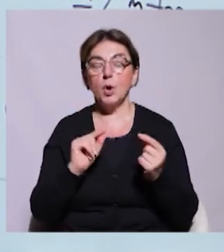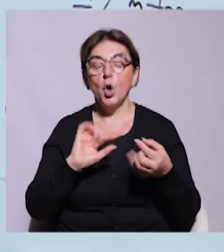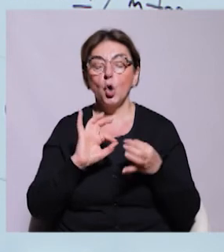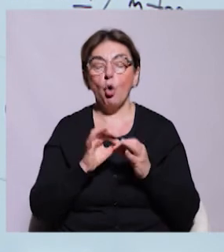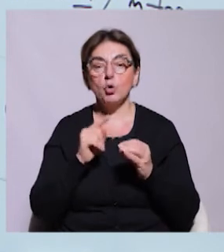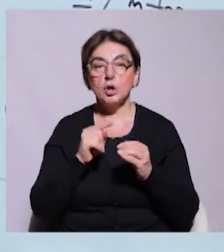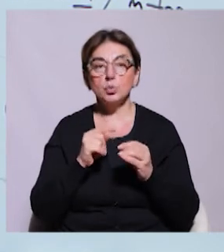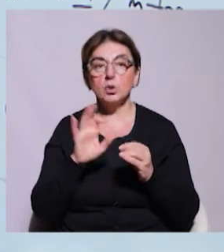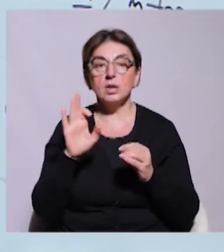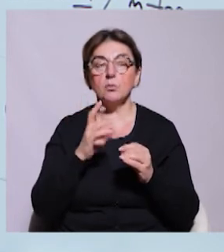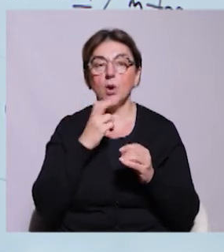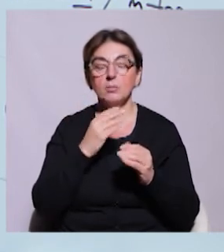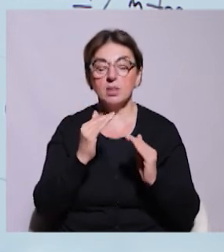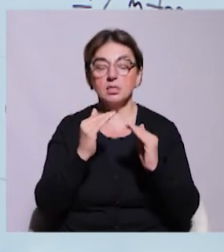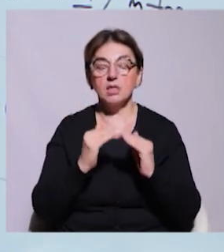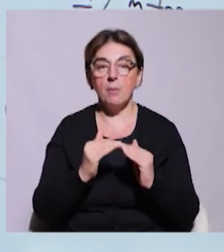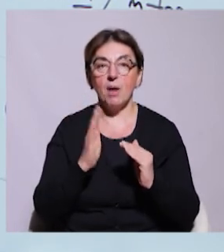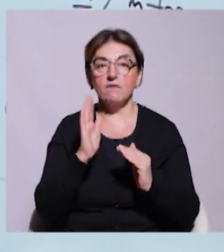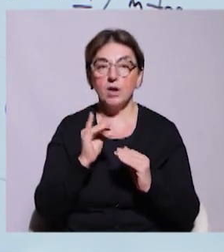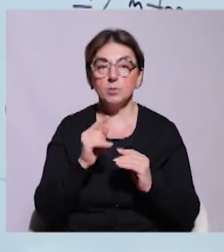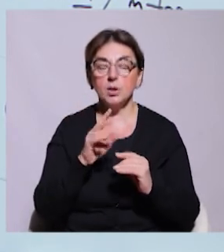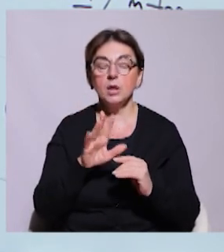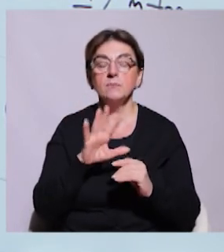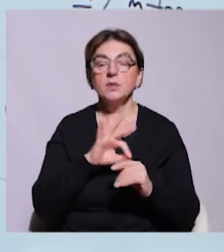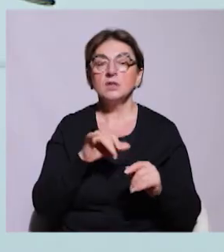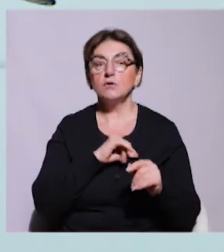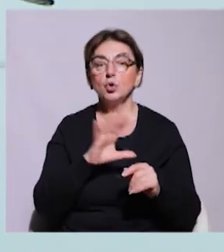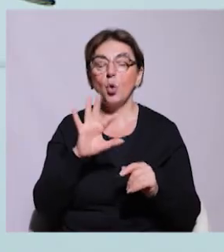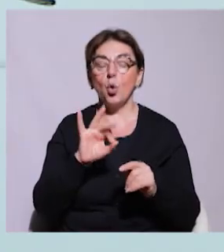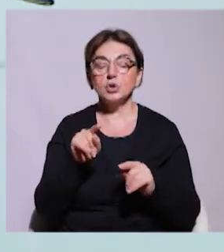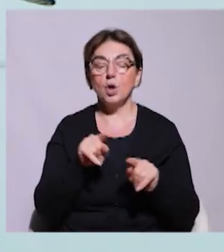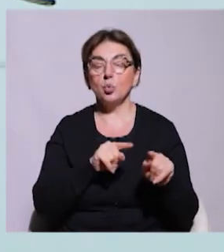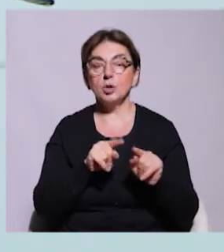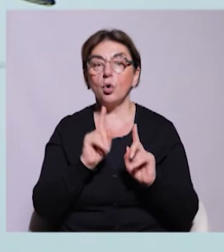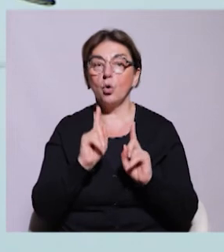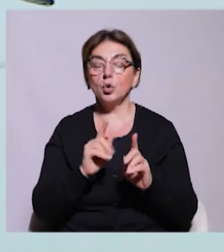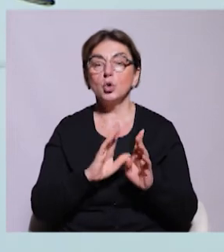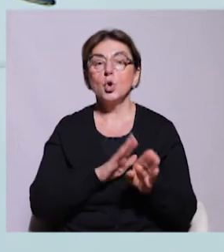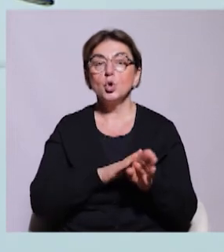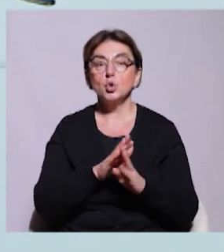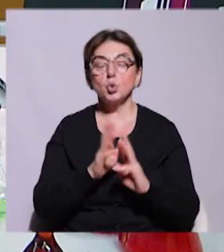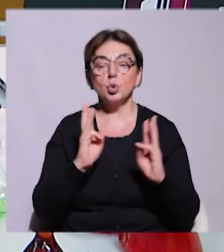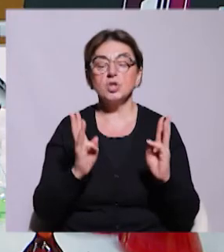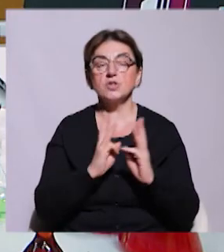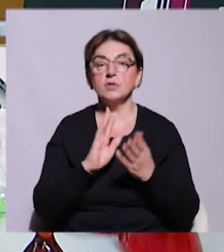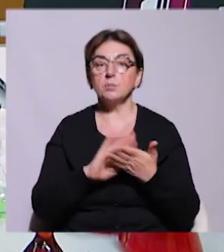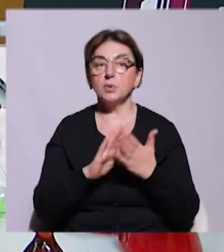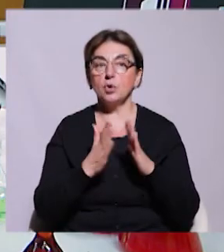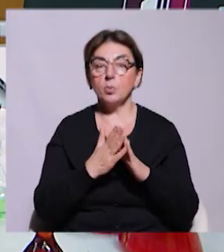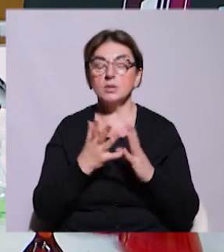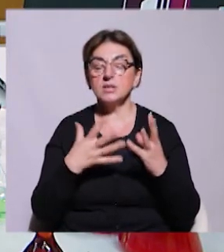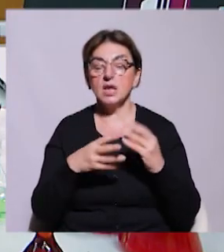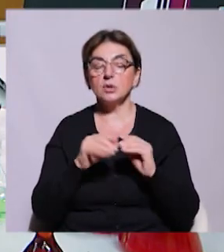მივიღებთ კონკრეტული ელემენტის უფრო დაბალ ვალენტობას ჟანგბადთან ურთიერთქმედებისას, ვიდრე სრული წვის პირობებში. დღეს ჩვენ